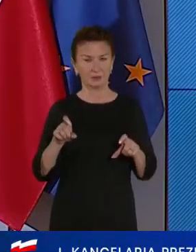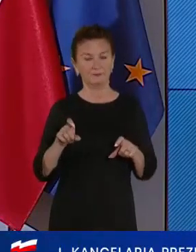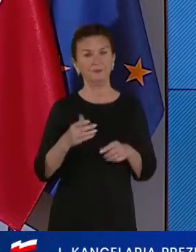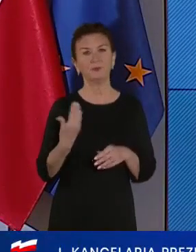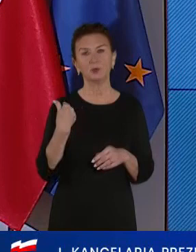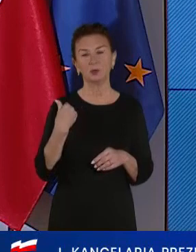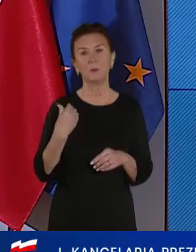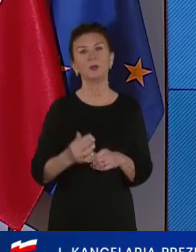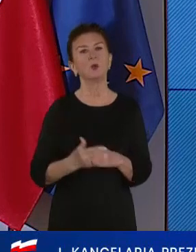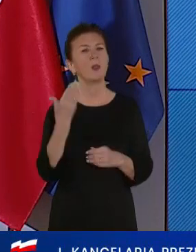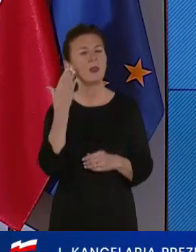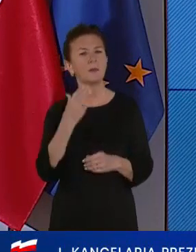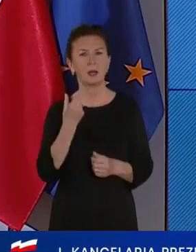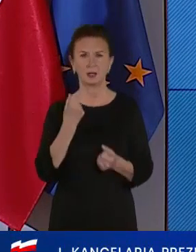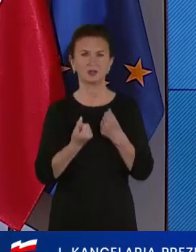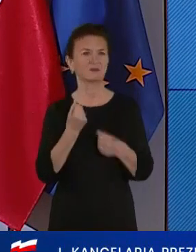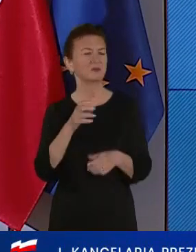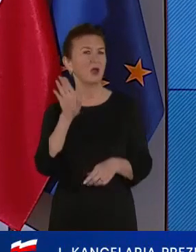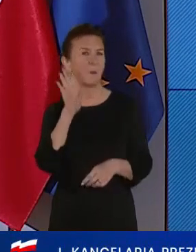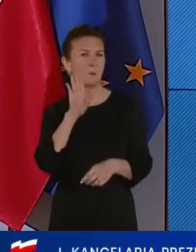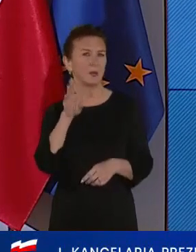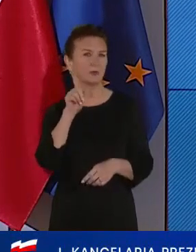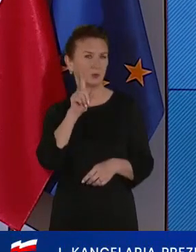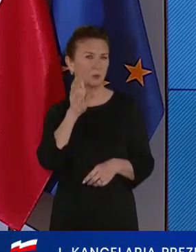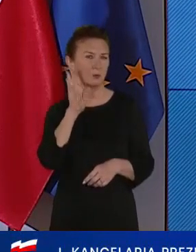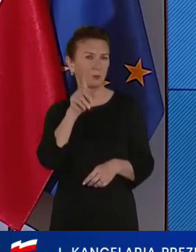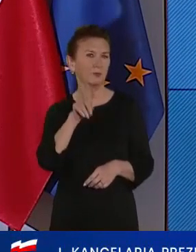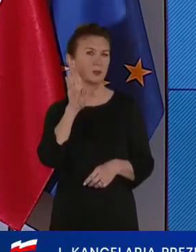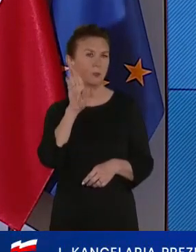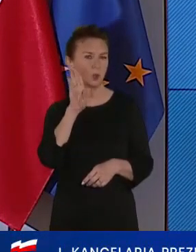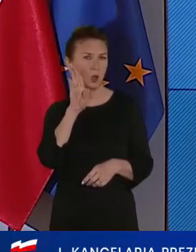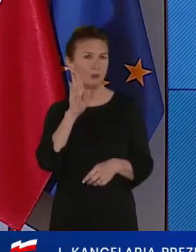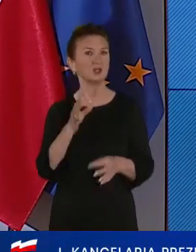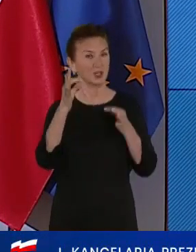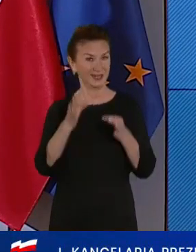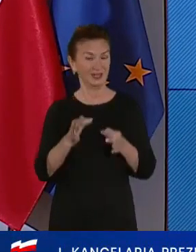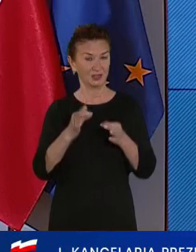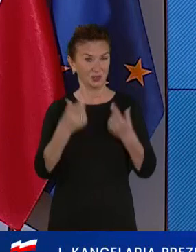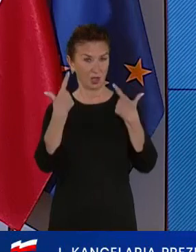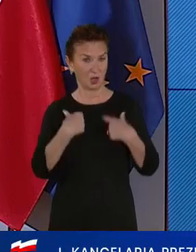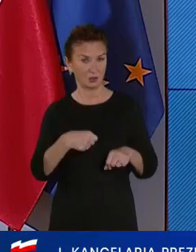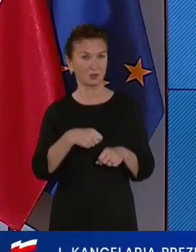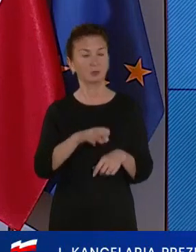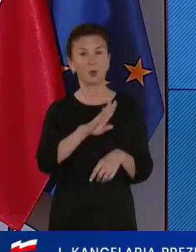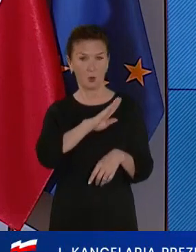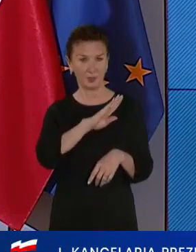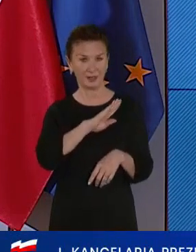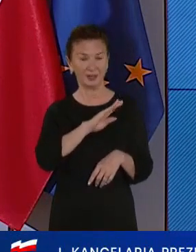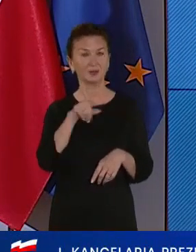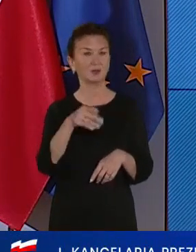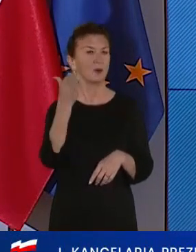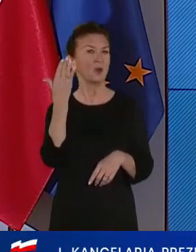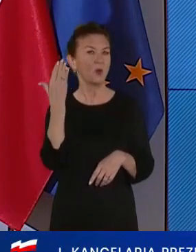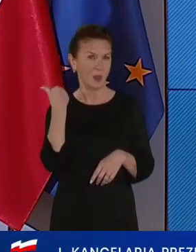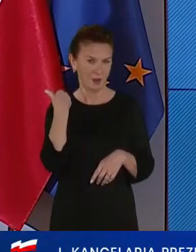który jest najbardziej prawdopodobnym okresem, w którym osoby dzisiaj umierające się zakaziły i to jest właśnie